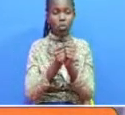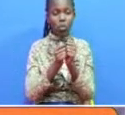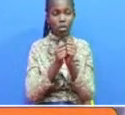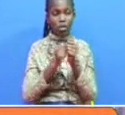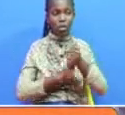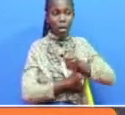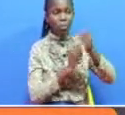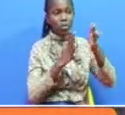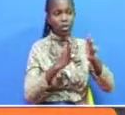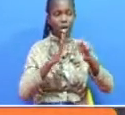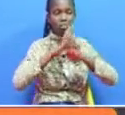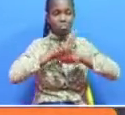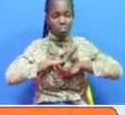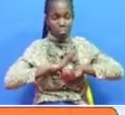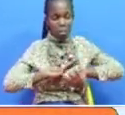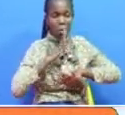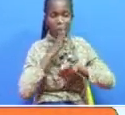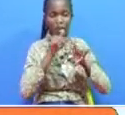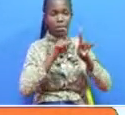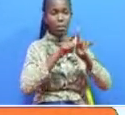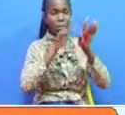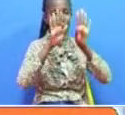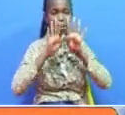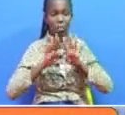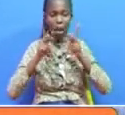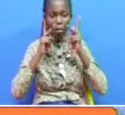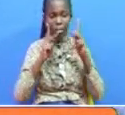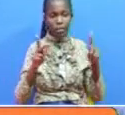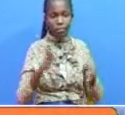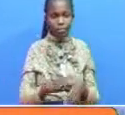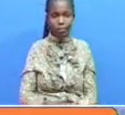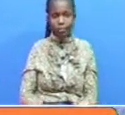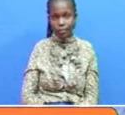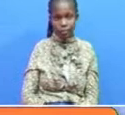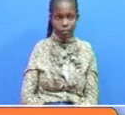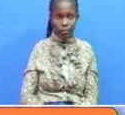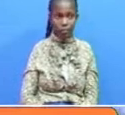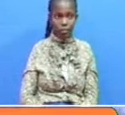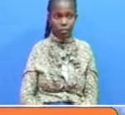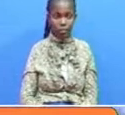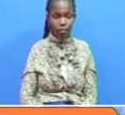wawe watulivu na tufanye siasa ya amani.